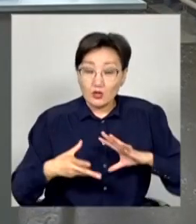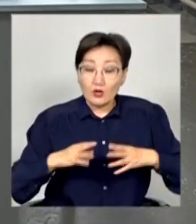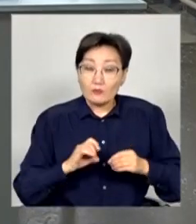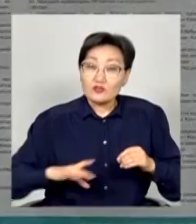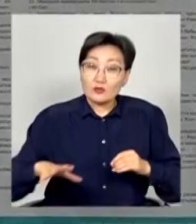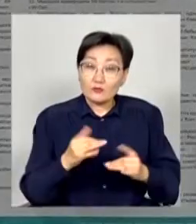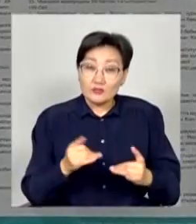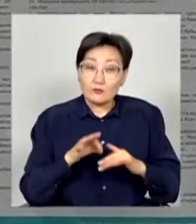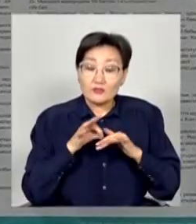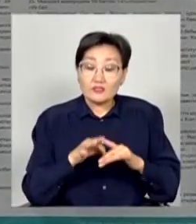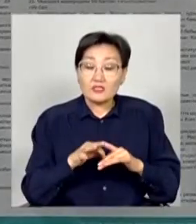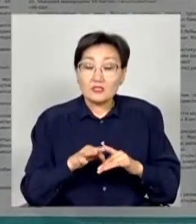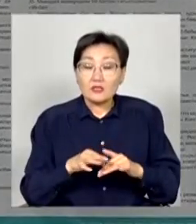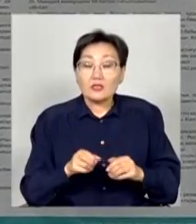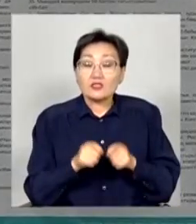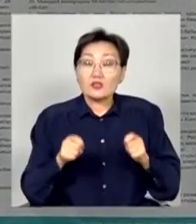республике сегодня открылся